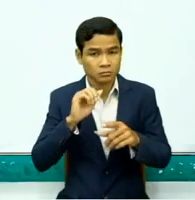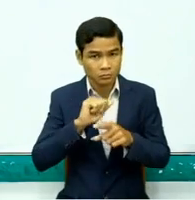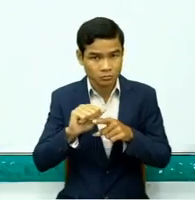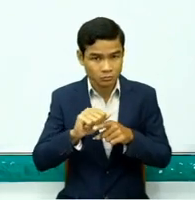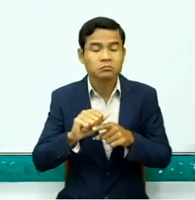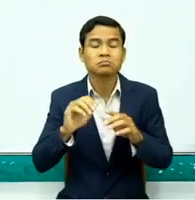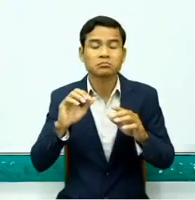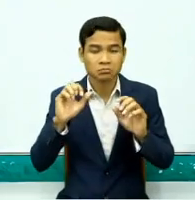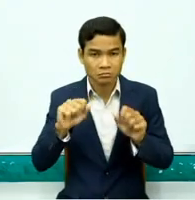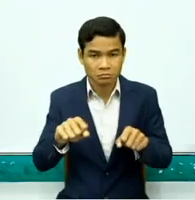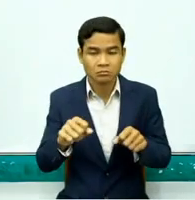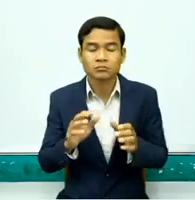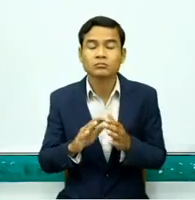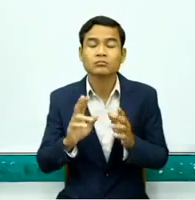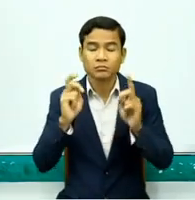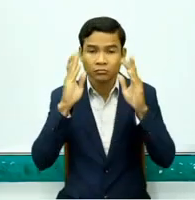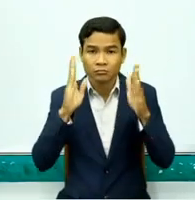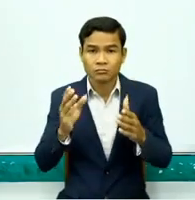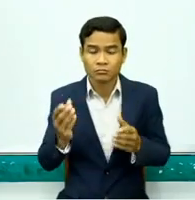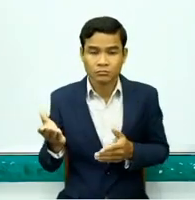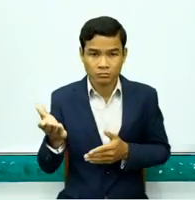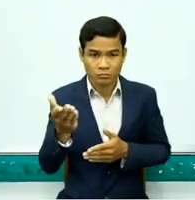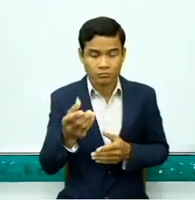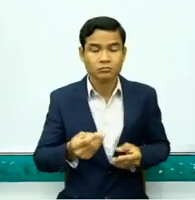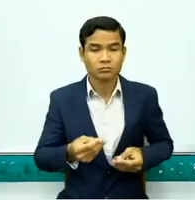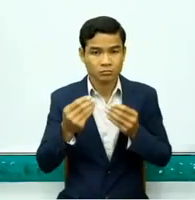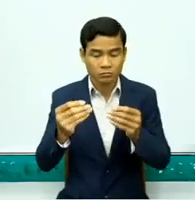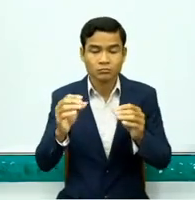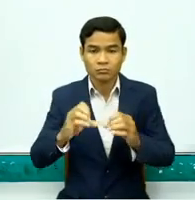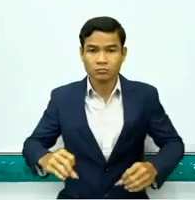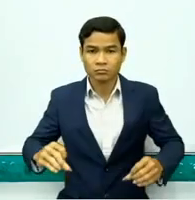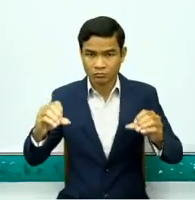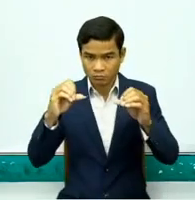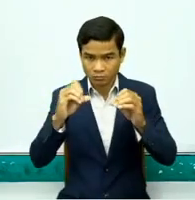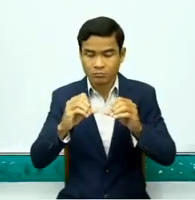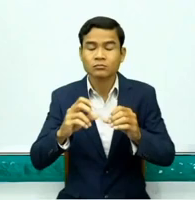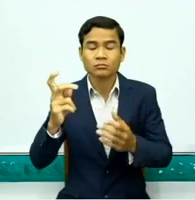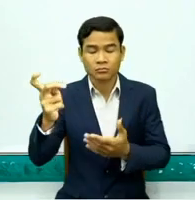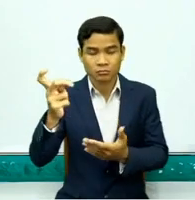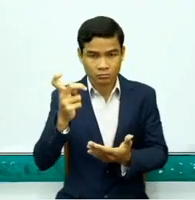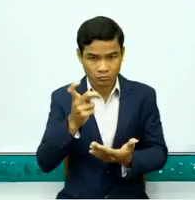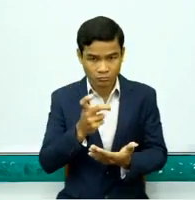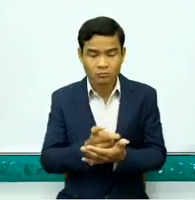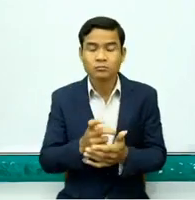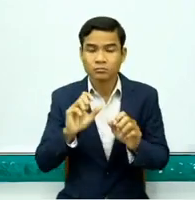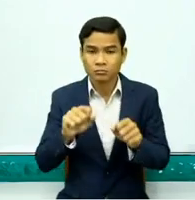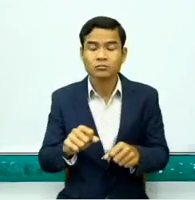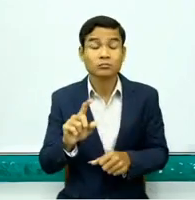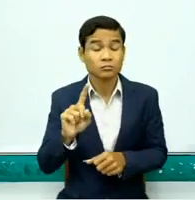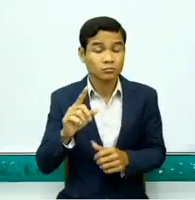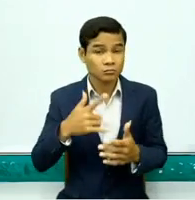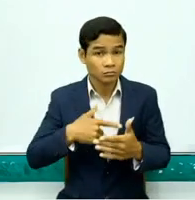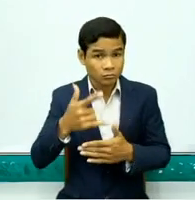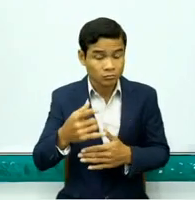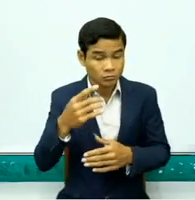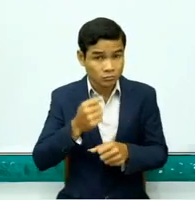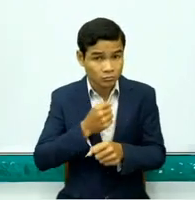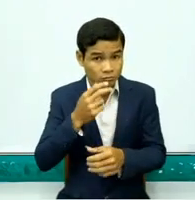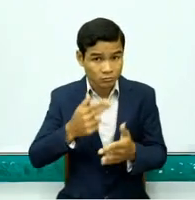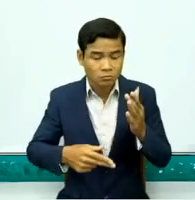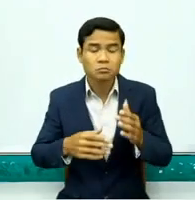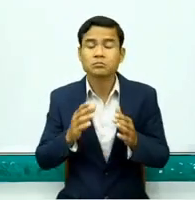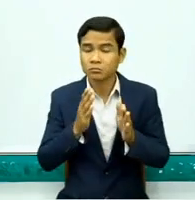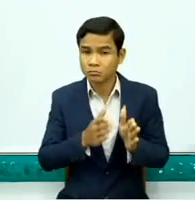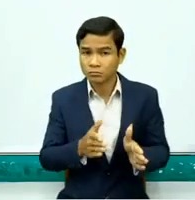ការ ផ្ទះ របស់ យើង គឺ អ្នក គ្រូ គ្រាន់ តែ ឲ្យ ជា លំនាំ គំរូ មួយ ទេ បន្តមក អ្នក គ្រូ ឲ្យ កូន ធ្វើ អី ចា ឲ្យ កូន